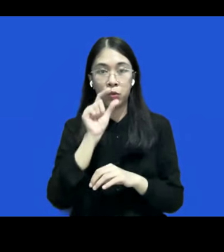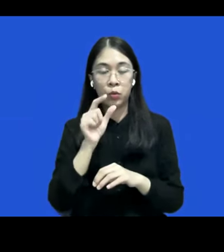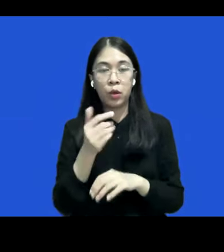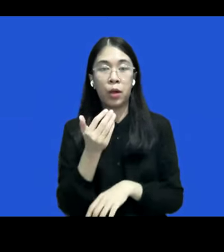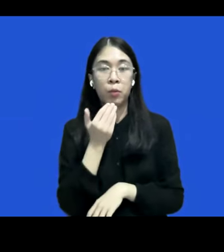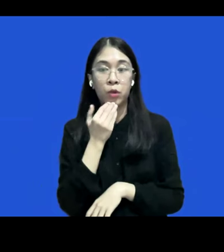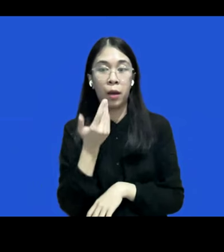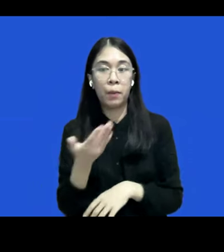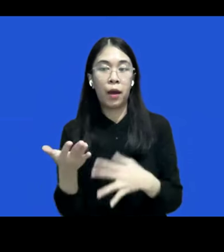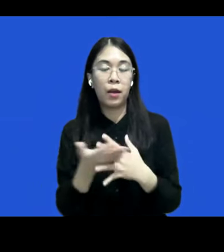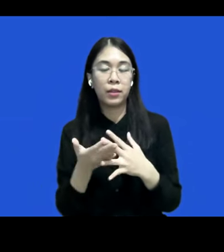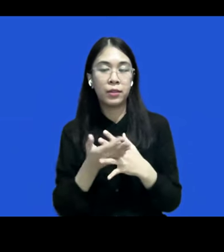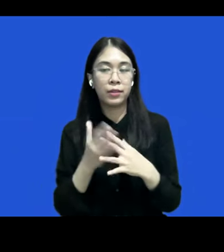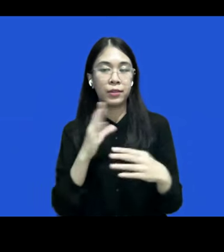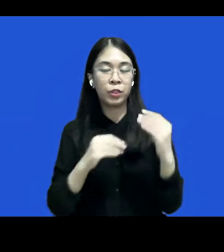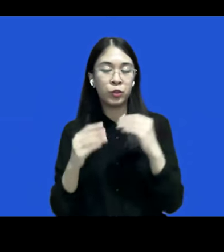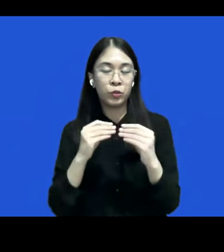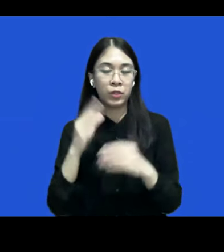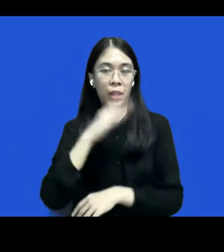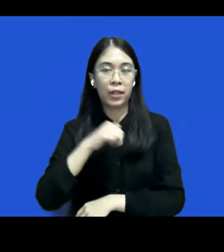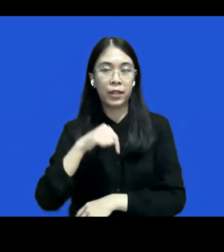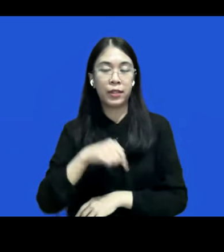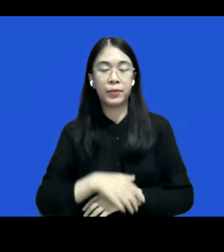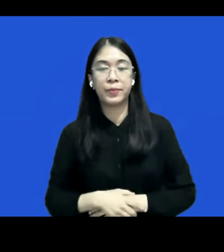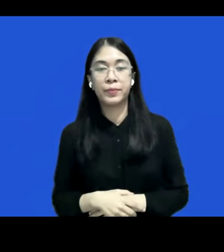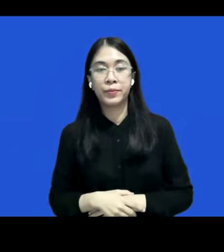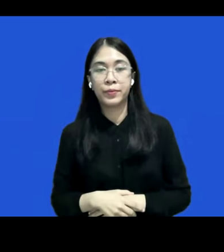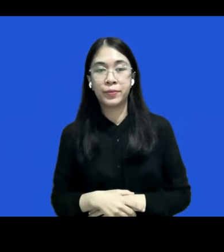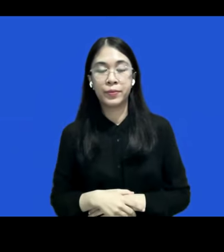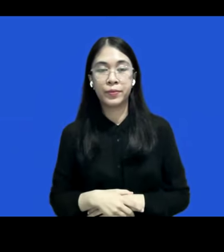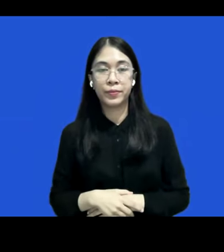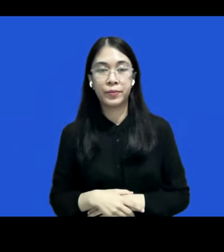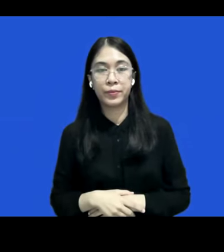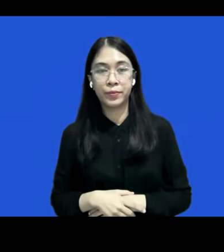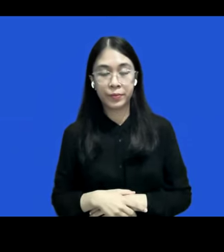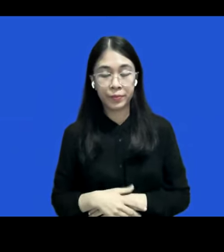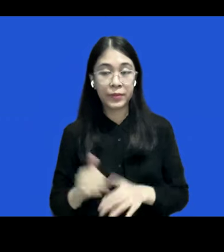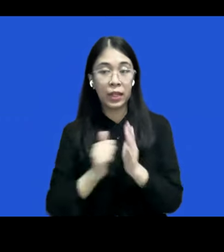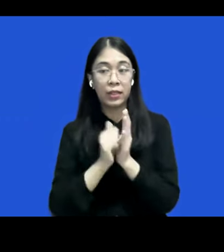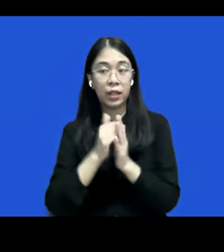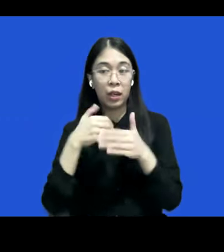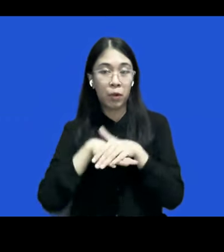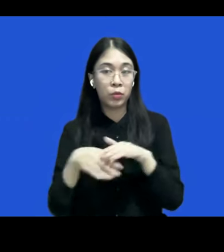mempermudah aksesibilitas diskusi pada hari ini. Baik, sebelum masuk ke acara inti,